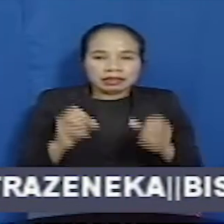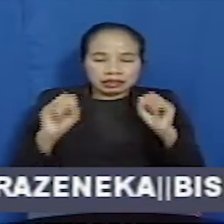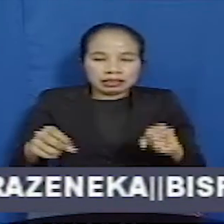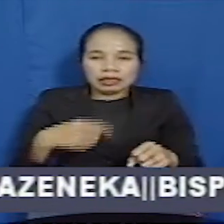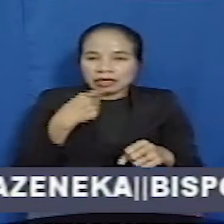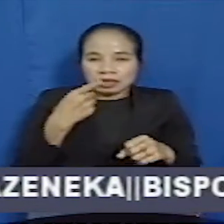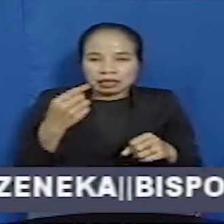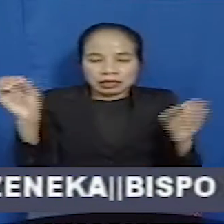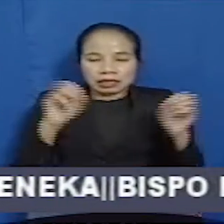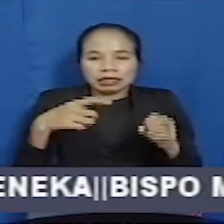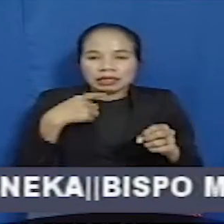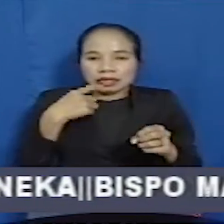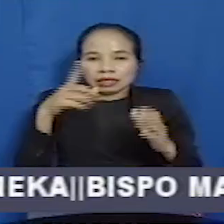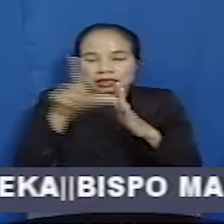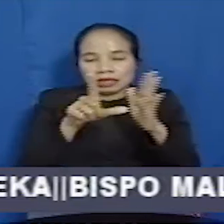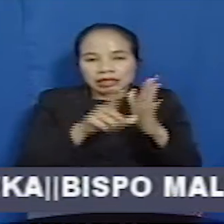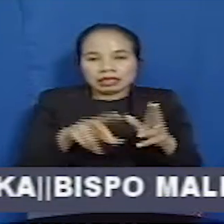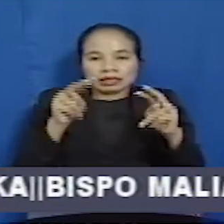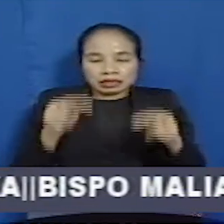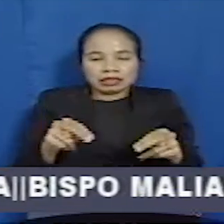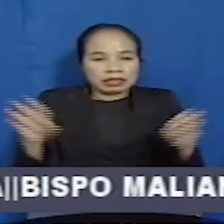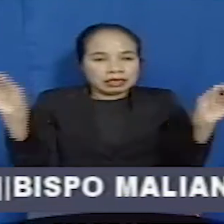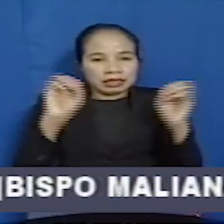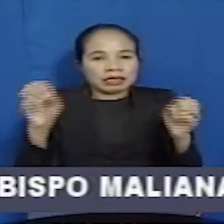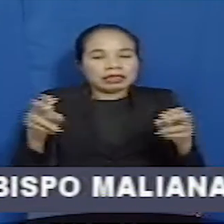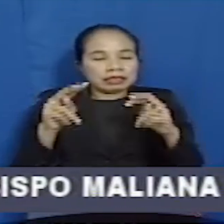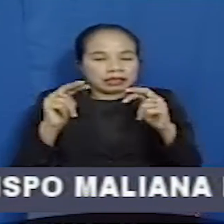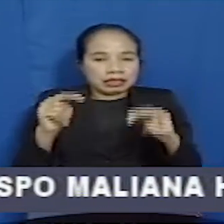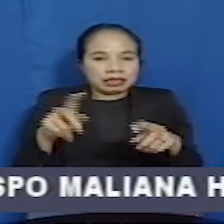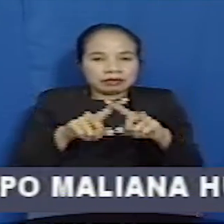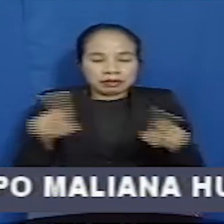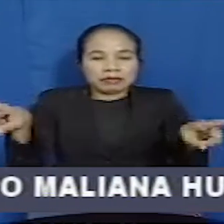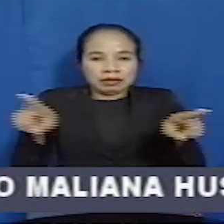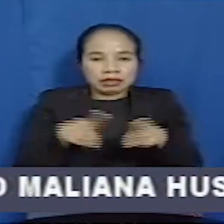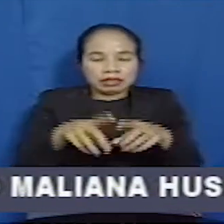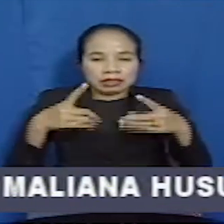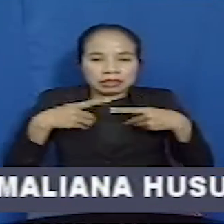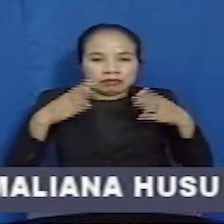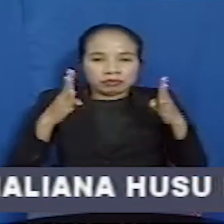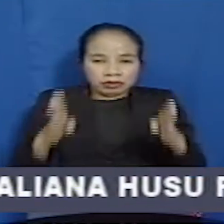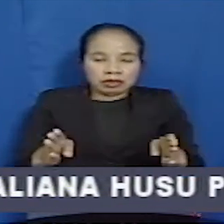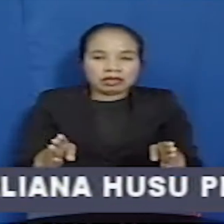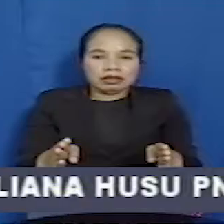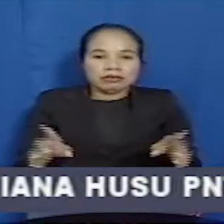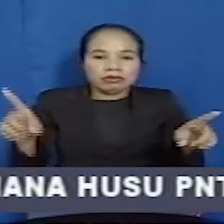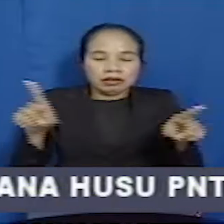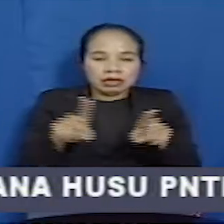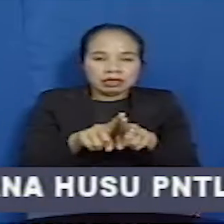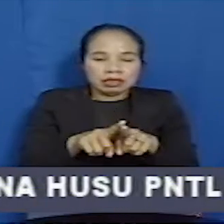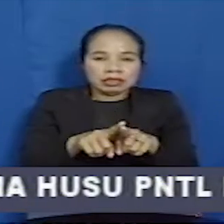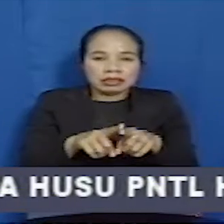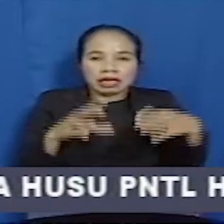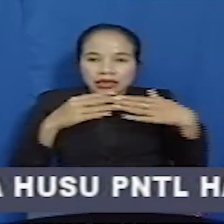obriga hal obligatorio kalau lah obligatorio misalnya hanya sampai deputat lah hanya sampai hukum